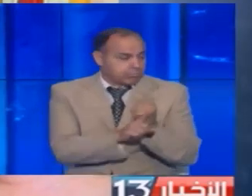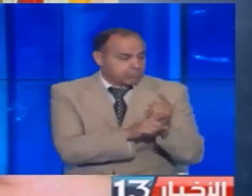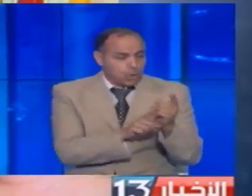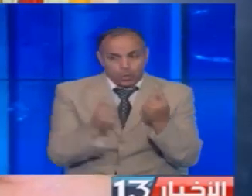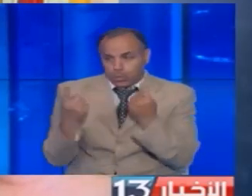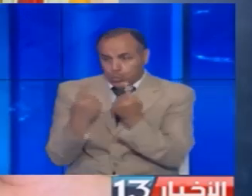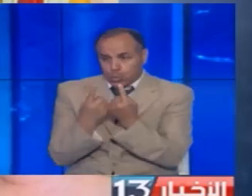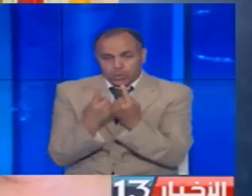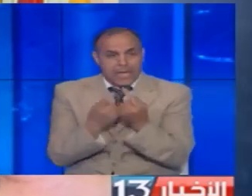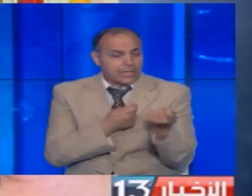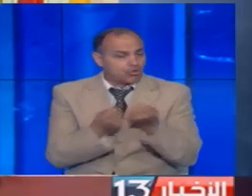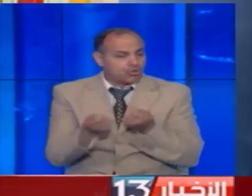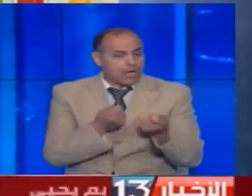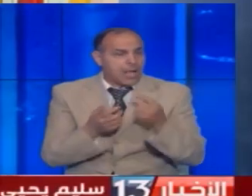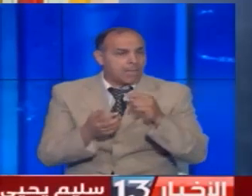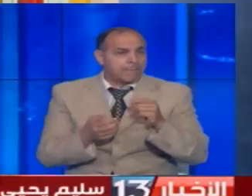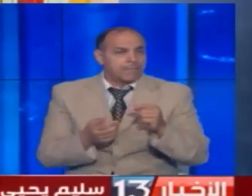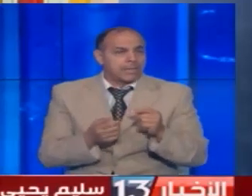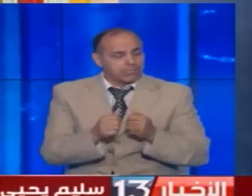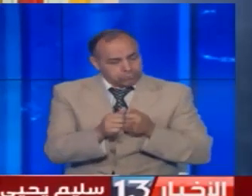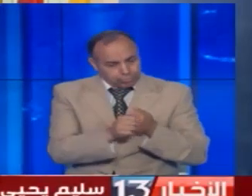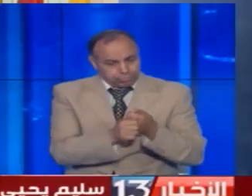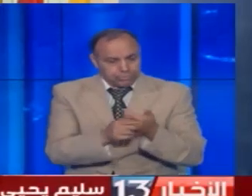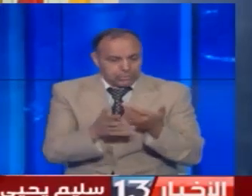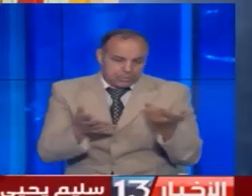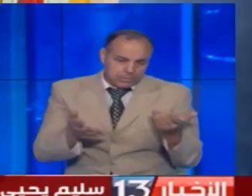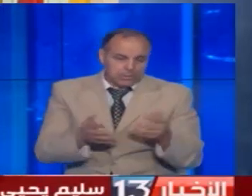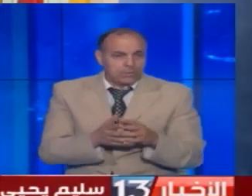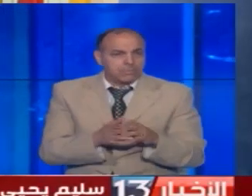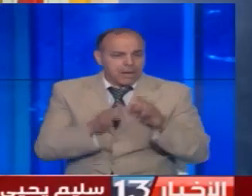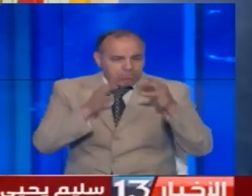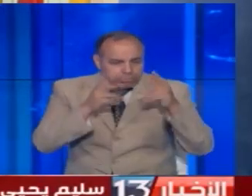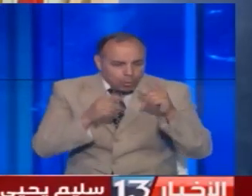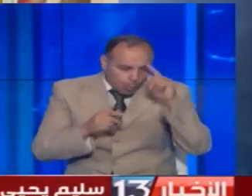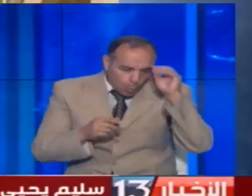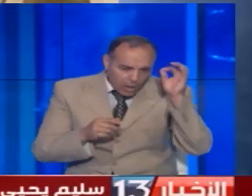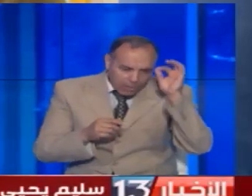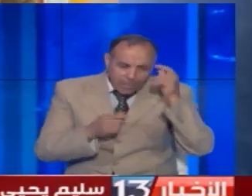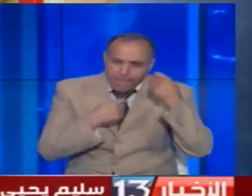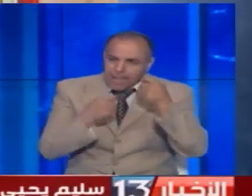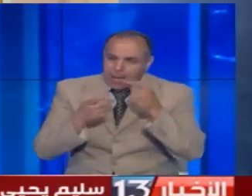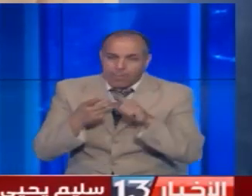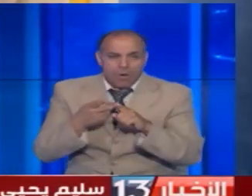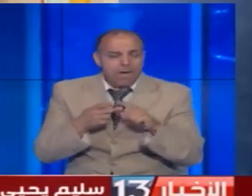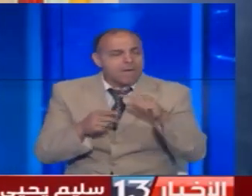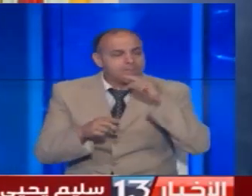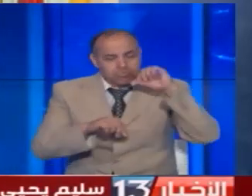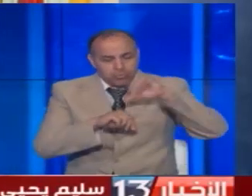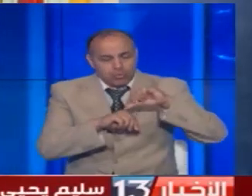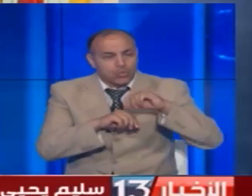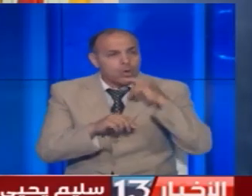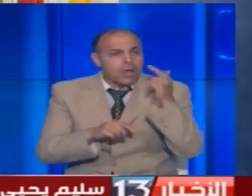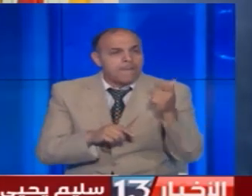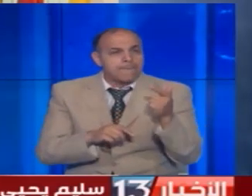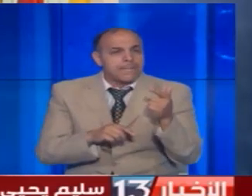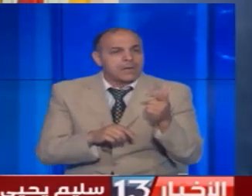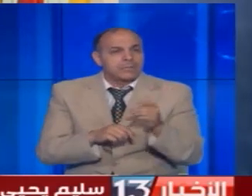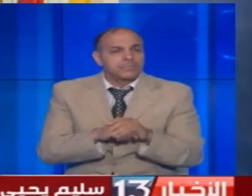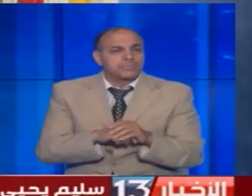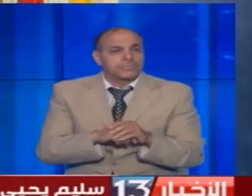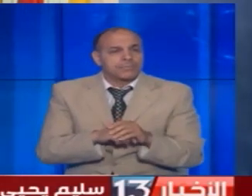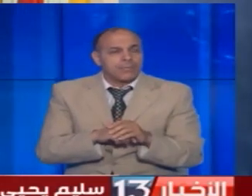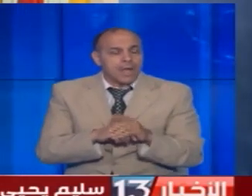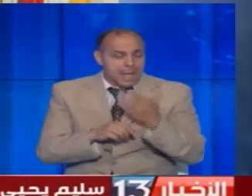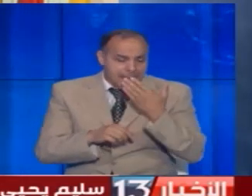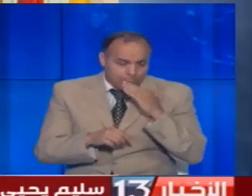ثنائيه تجاريه سويت ليتود هذيك الدياغنوستيك اكسبور اللي صار في موسكو ومن بعد سان بيترسبورغ.